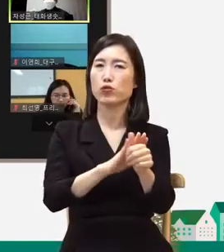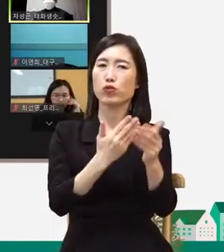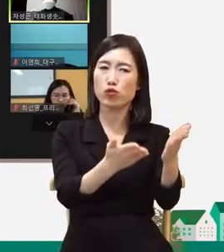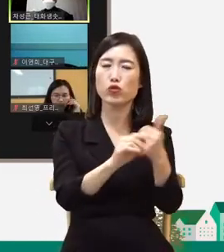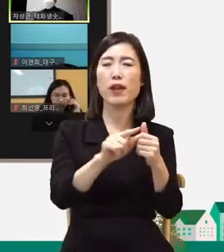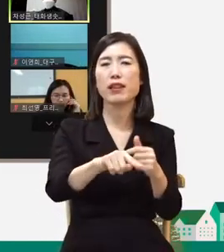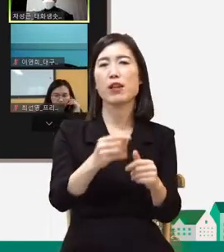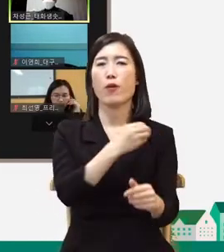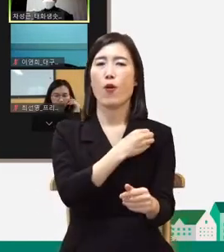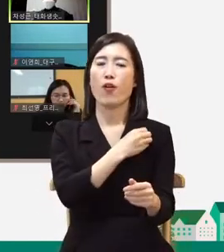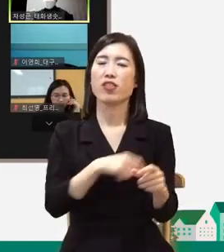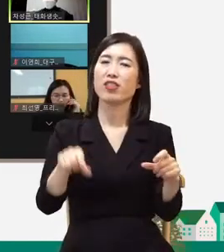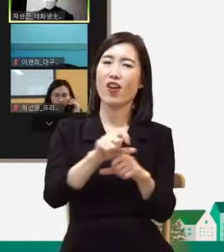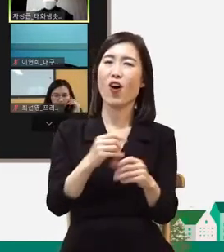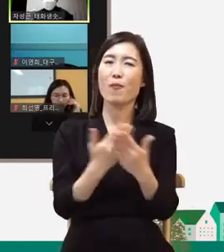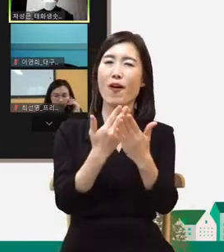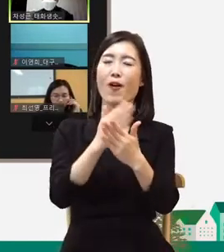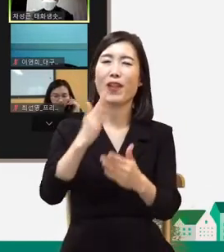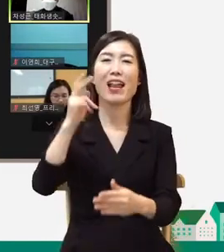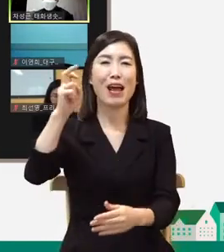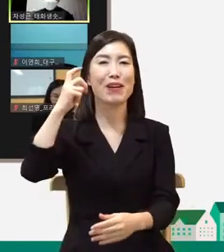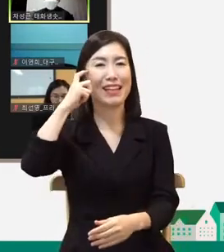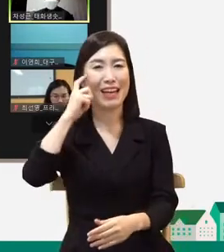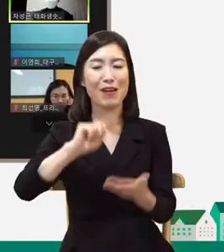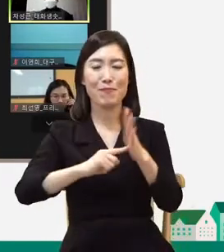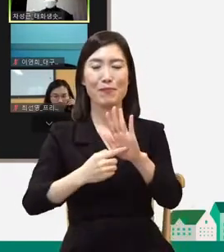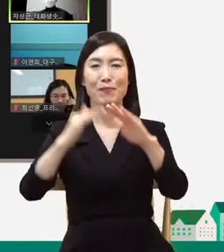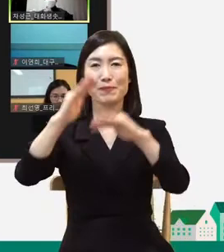생각이 됩니다. 발표를 마치겠습니다. 감사합니다.